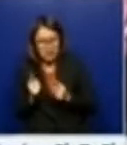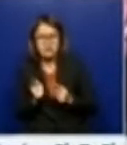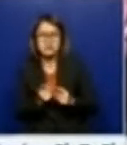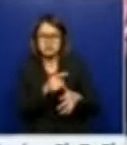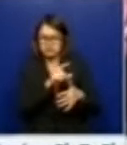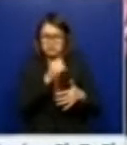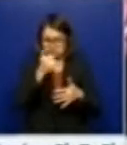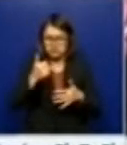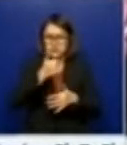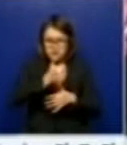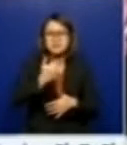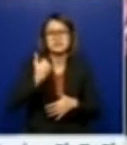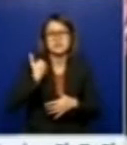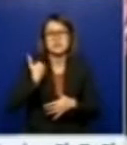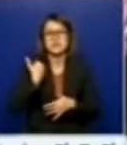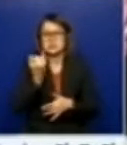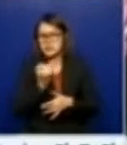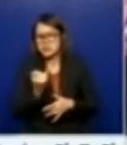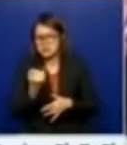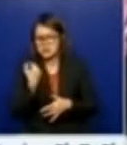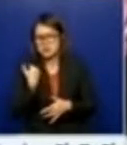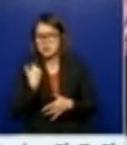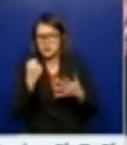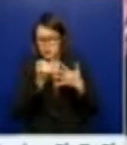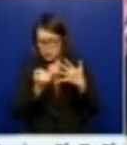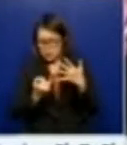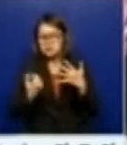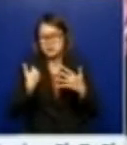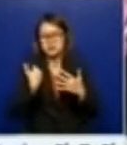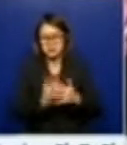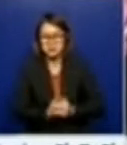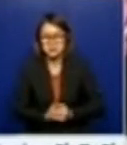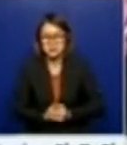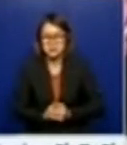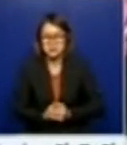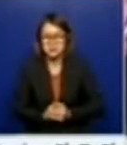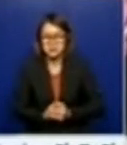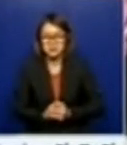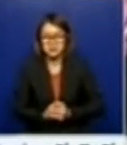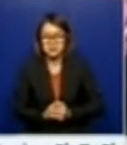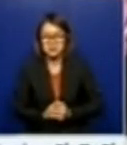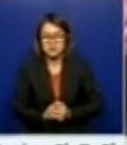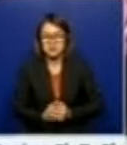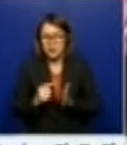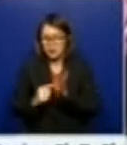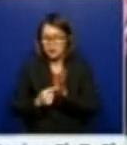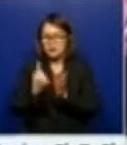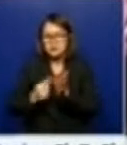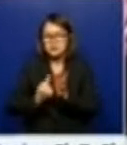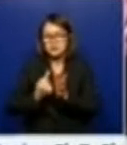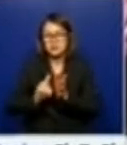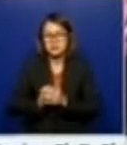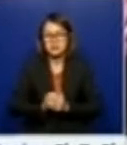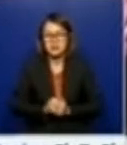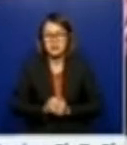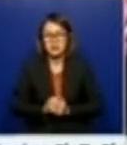ะดีบางเรื่องอาจไม่ดีซึ่งมีเป็นจำนวนมากรัฐธรรมนูญฉบับนี้เกิดขึ้นมาจาก